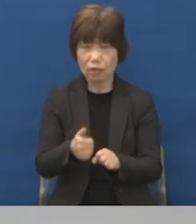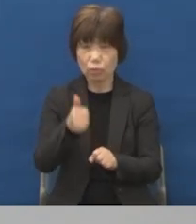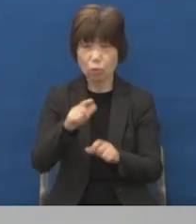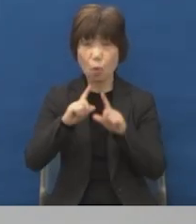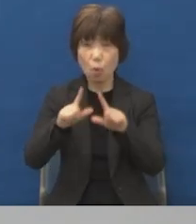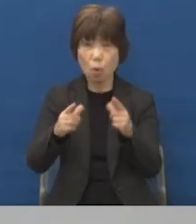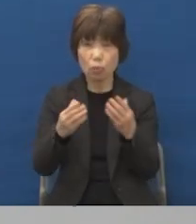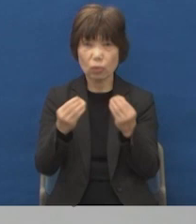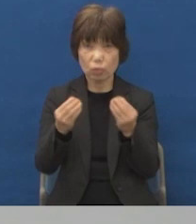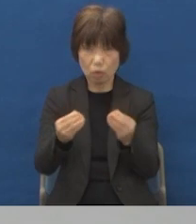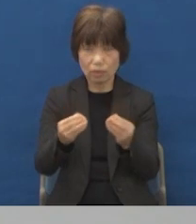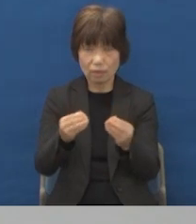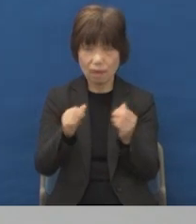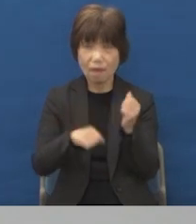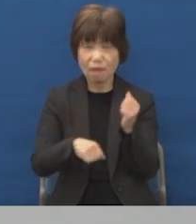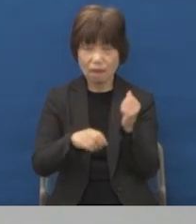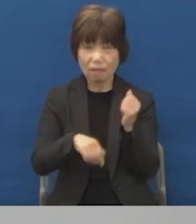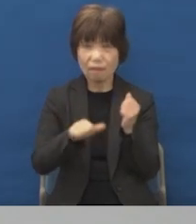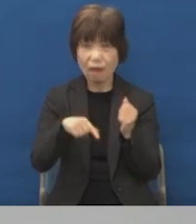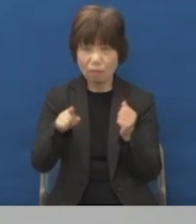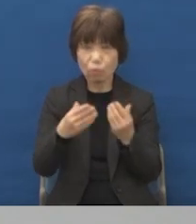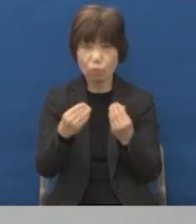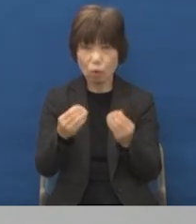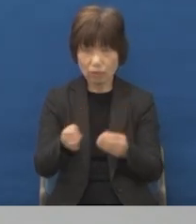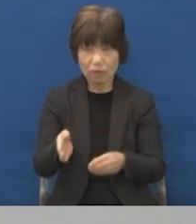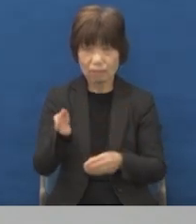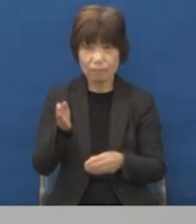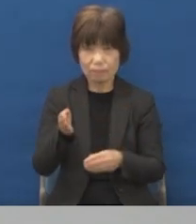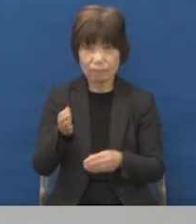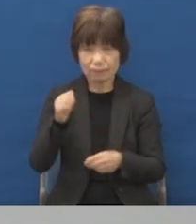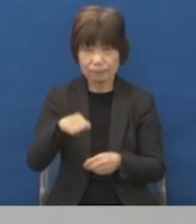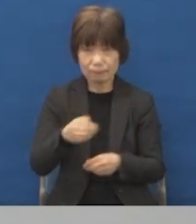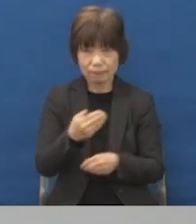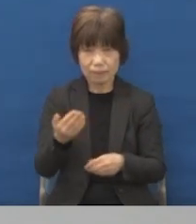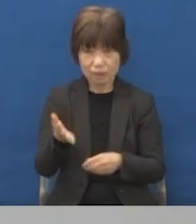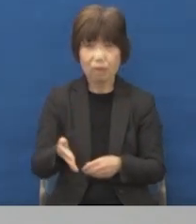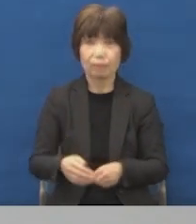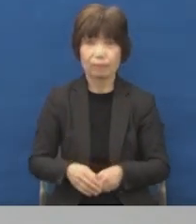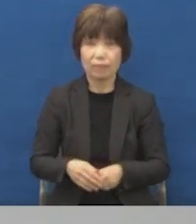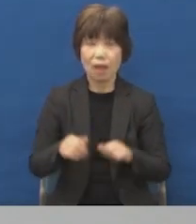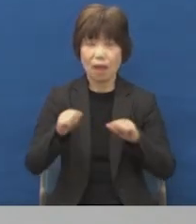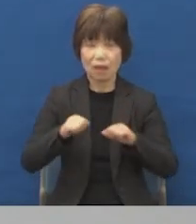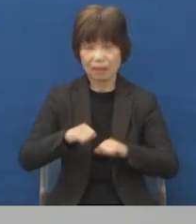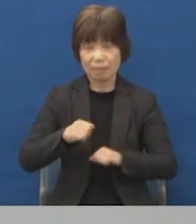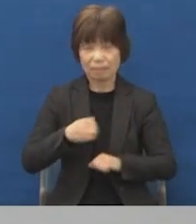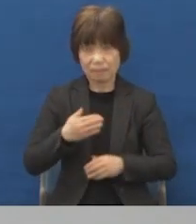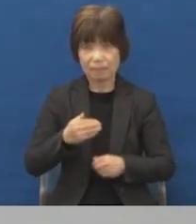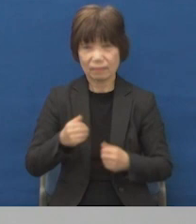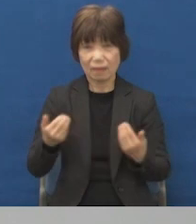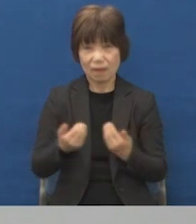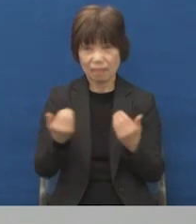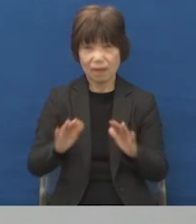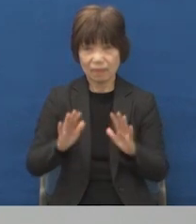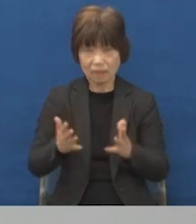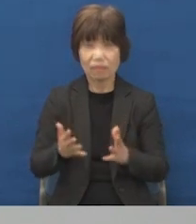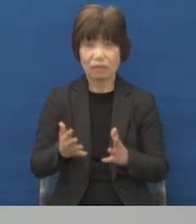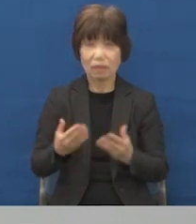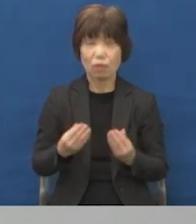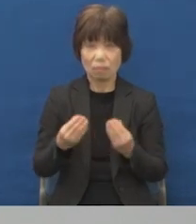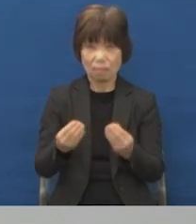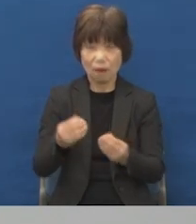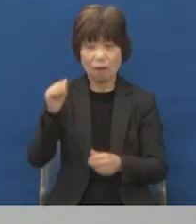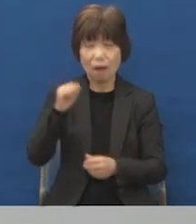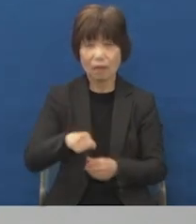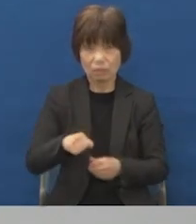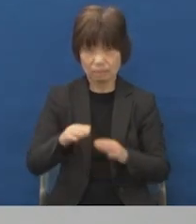とおり、原案のとおり可決することにご異議ありませんか。ご異議なしと認めます。よって本案は原案のとおり可決